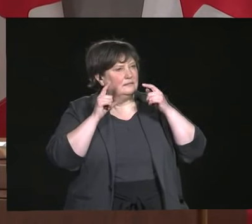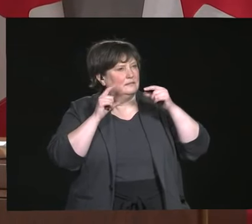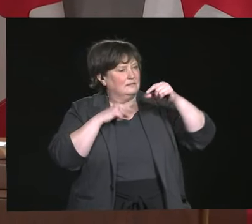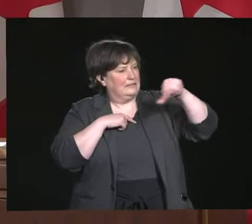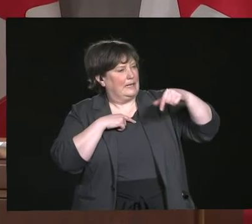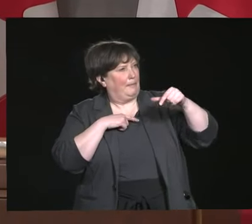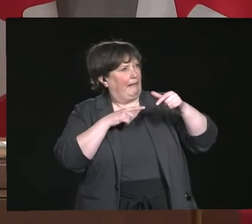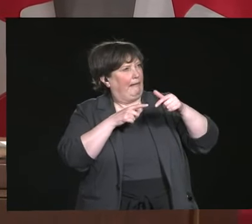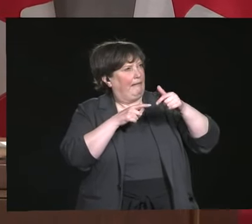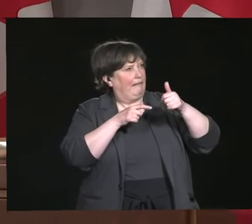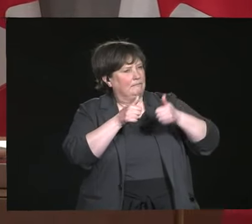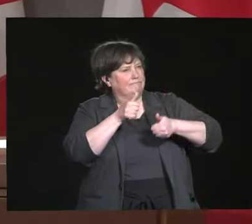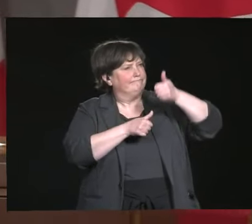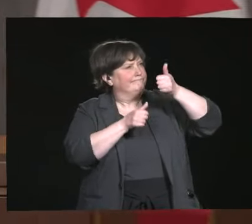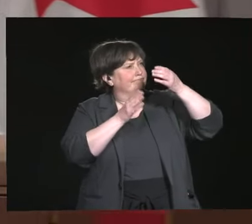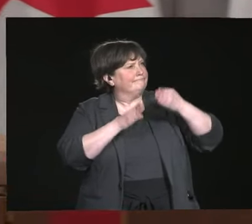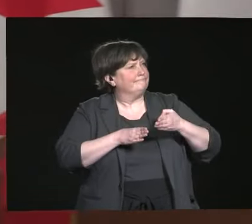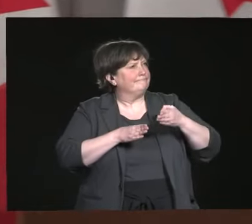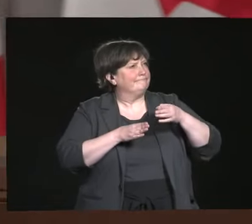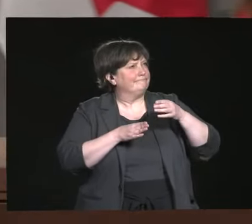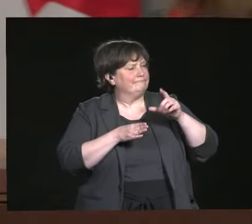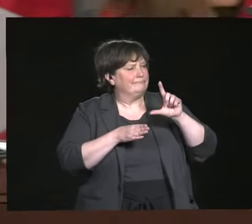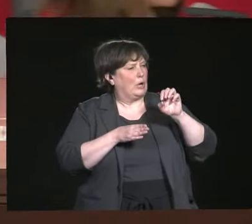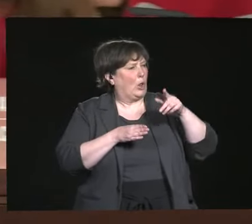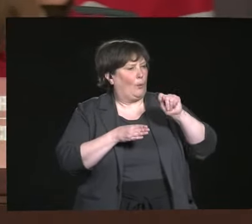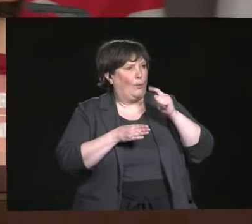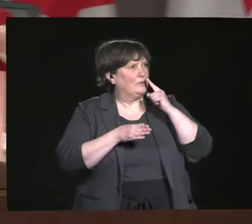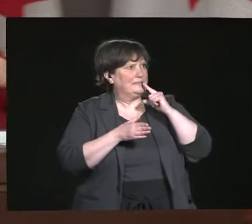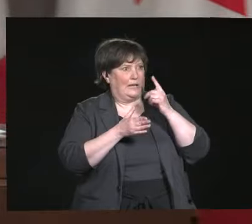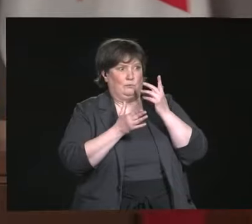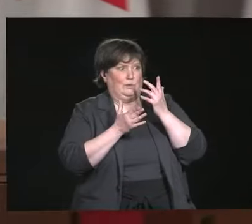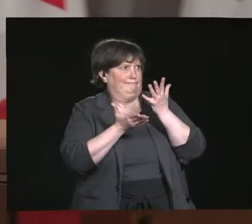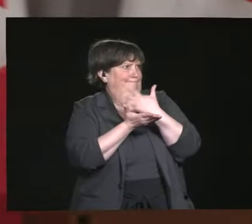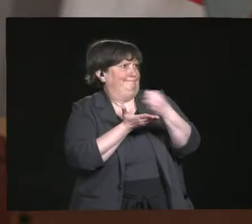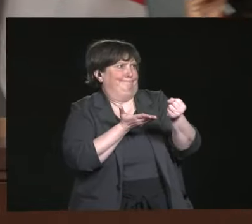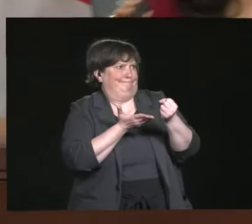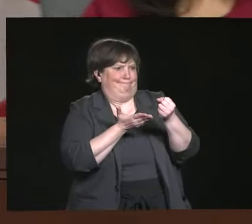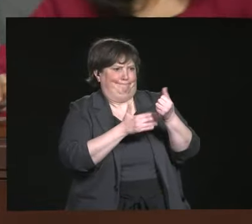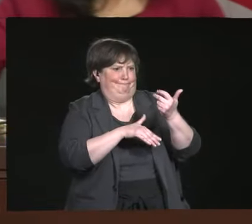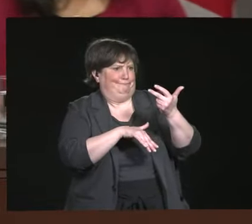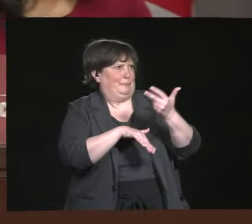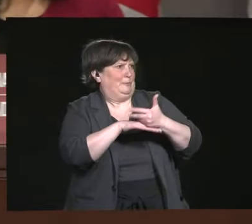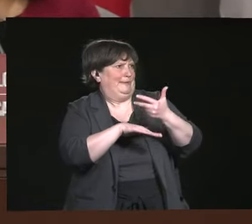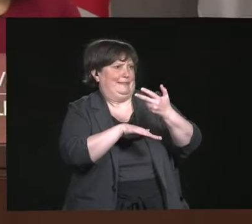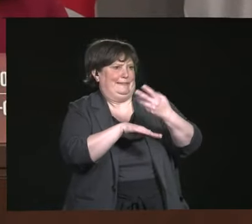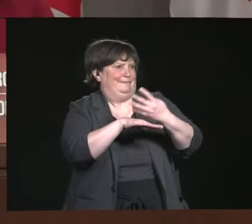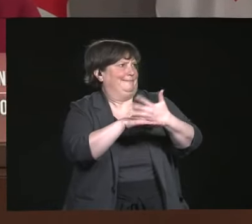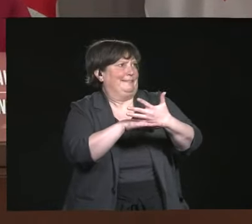actuelle? In the next 3 to 7 days, is there a danger in that regard?